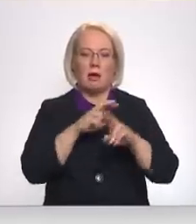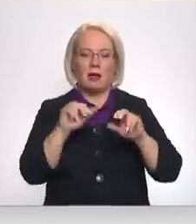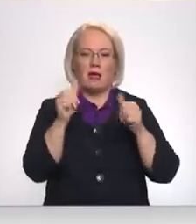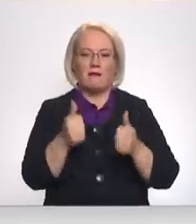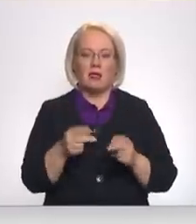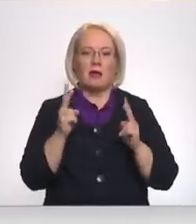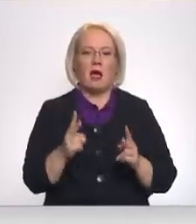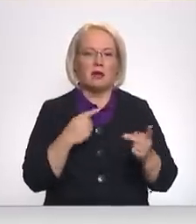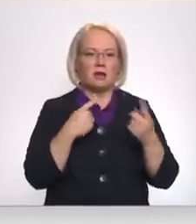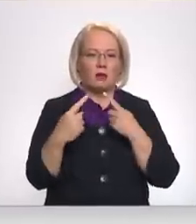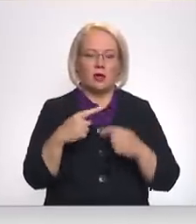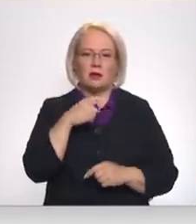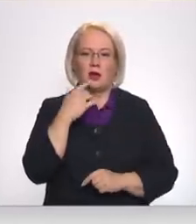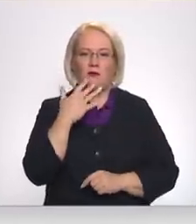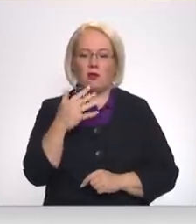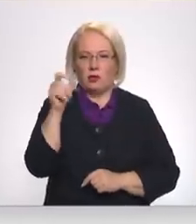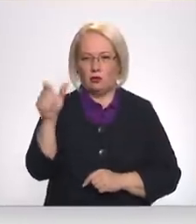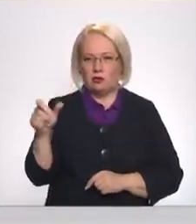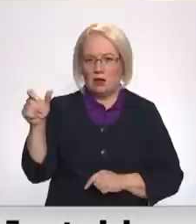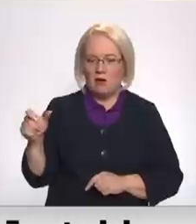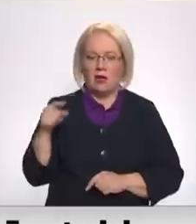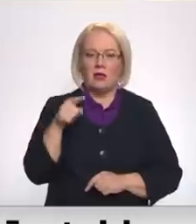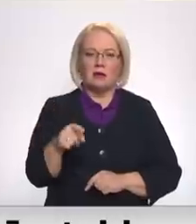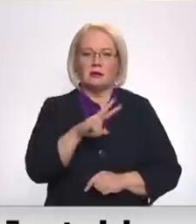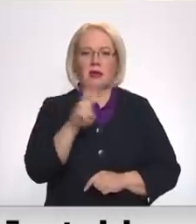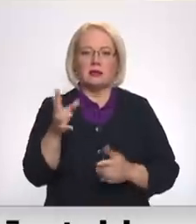runājošo cilvēku. Tas, kas ir pieņemts